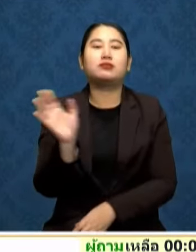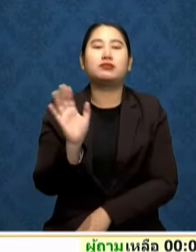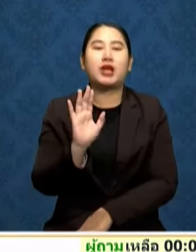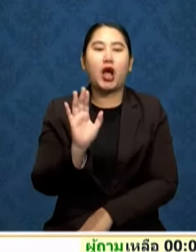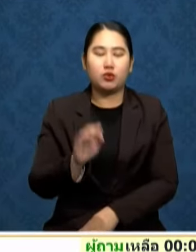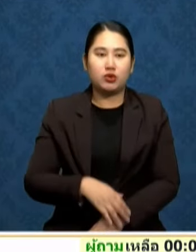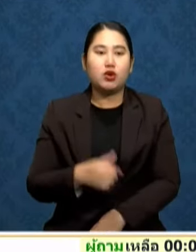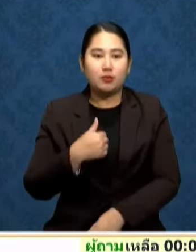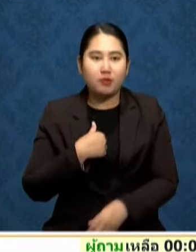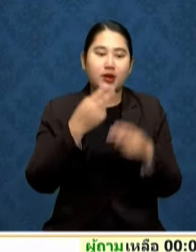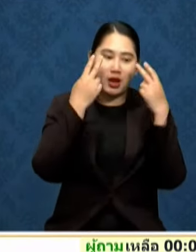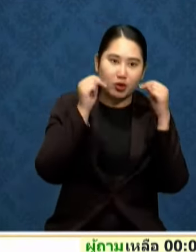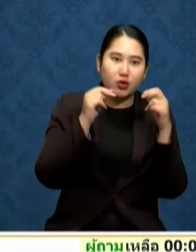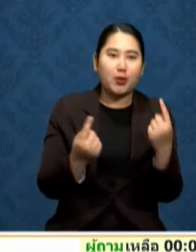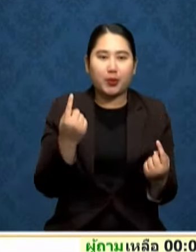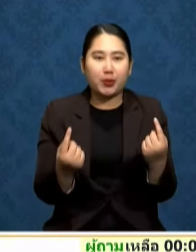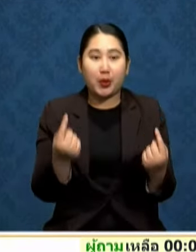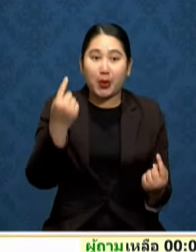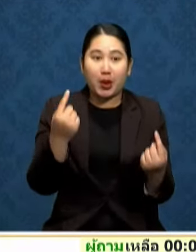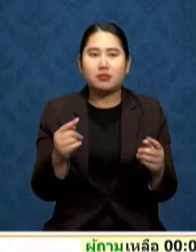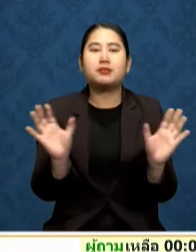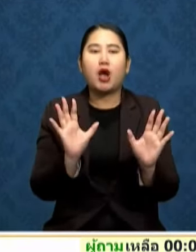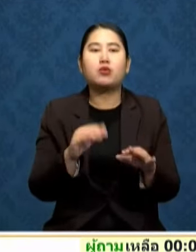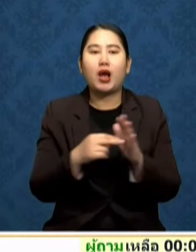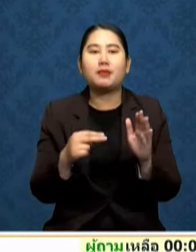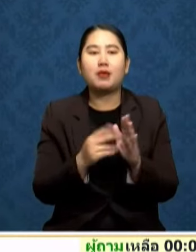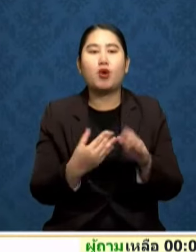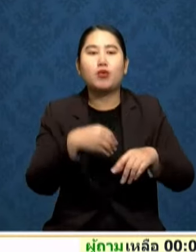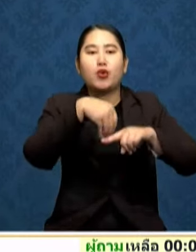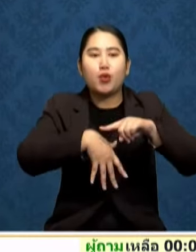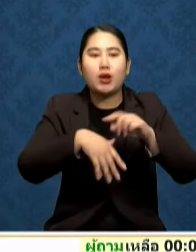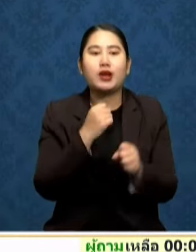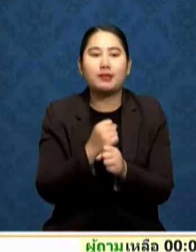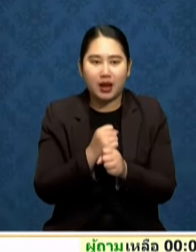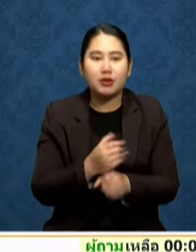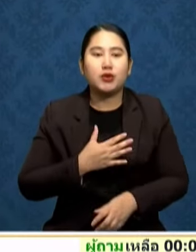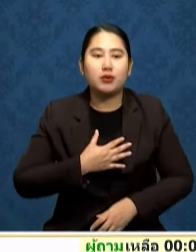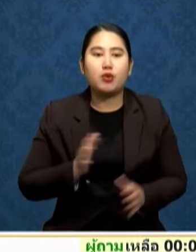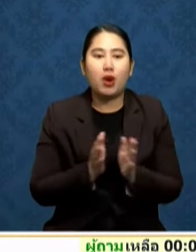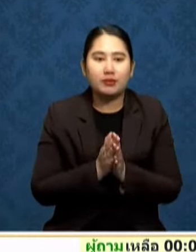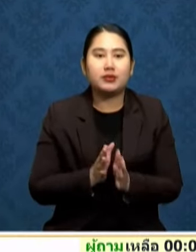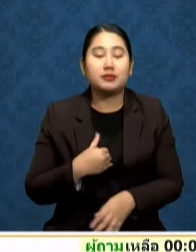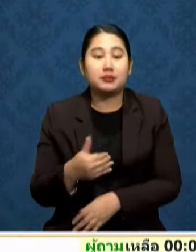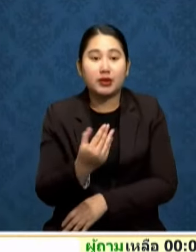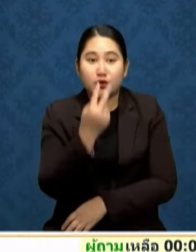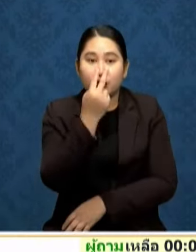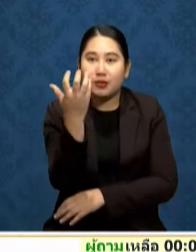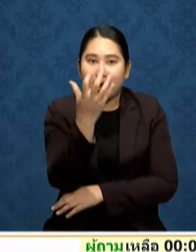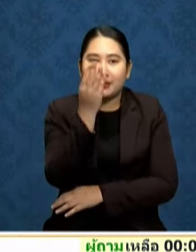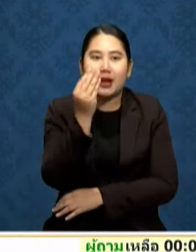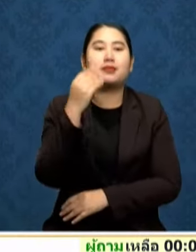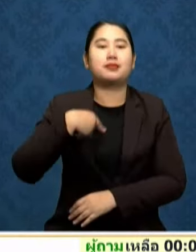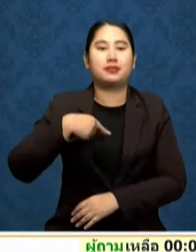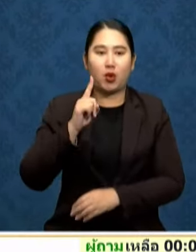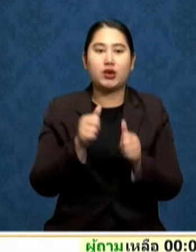ผมก็อยู่ในครม.ก็ถือว่าเป็นลูกน้องท่านนายกนะครับเมื่อสักครู่นี้ผมเชื่อว่าพี่น้องประชาชนที่รับชมรับฟังอยู่ได้ประโยชน์นะครับ